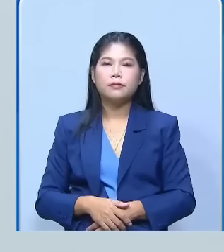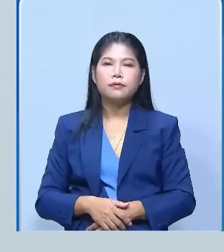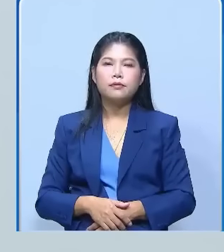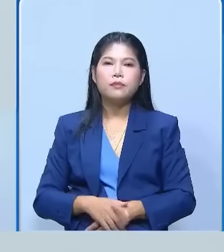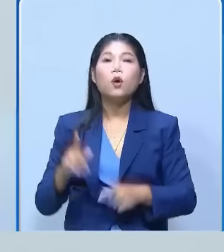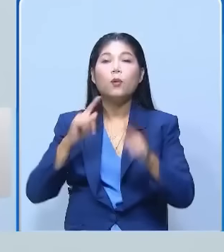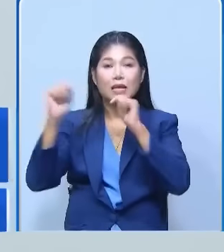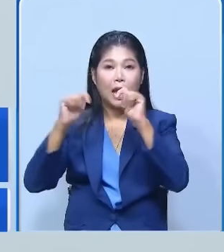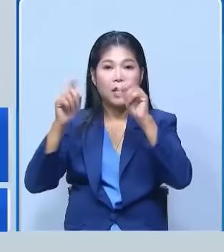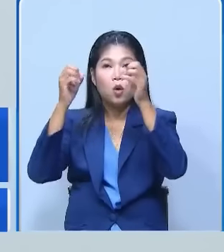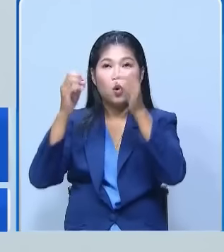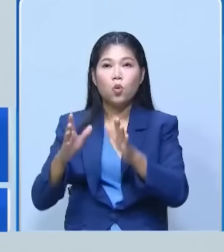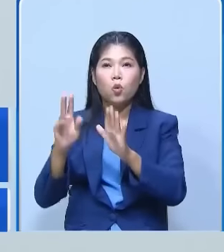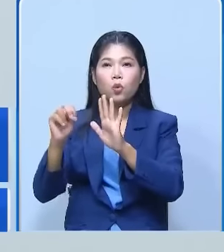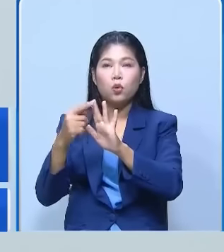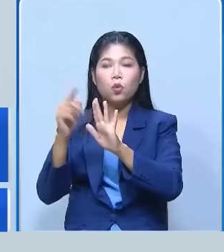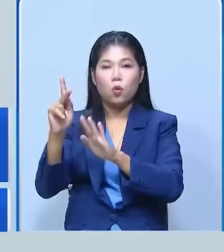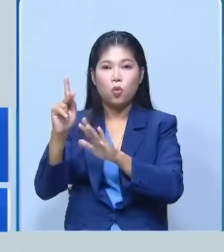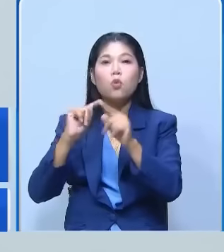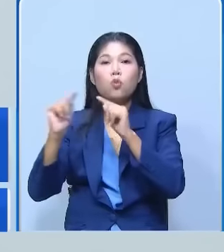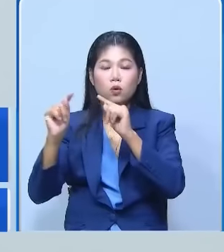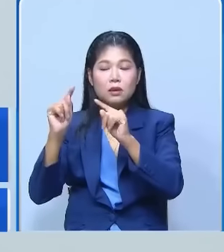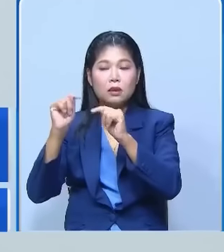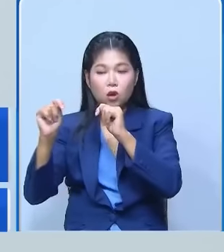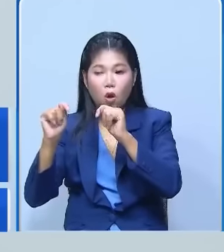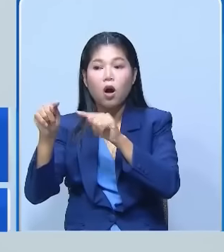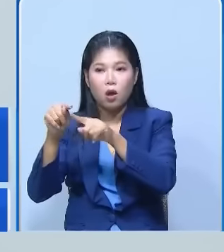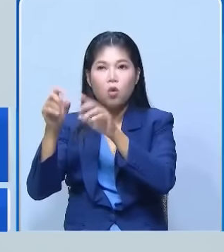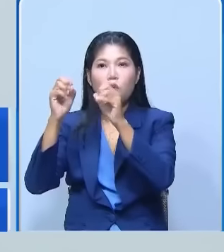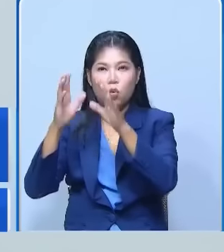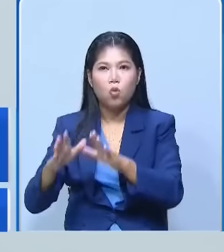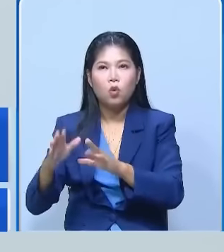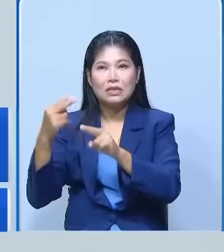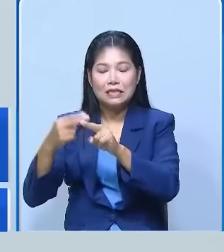ไปทางคุณครูนะแล้วปรากฏว่ามีตัวตนอยู่จริงนะครับซึ่งคุณครูก็ปฏิเสธว่าไม่รู้เรื่องแล้วก็ทำงานอยู่ตามป